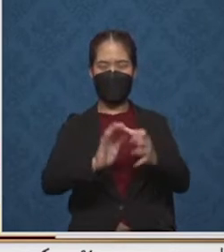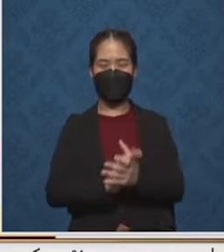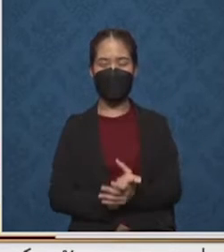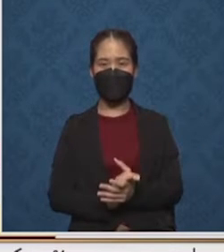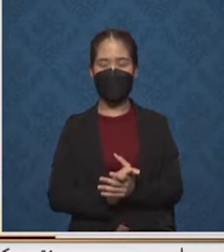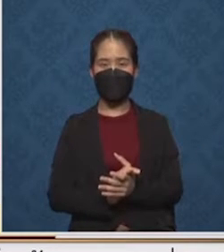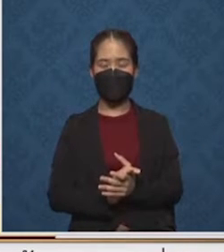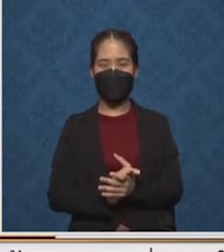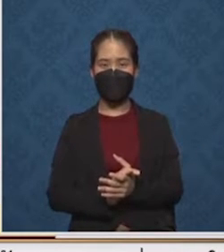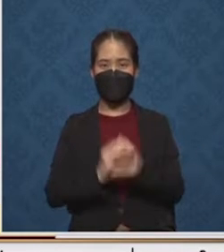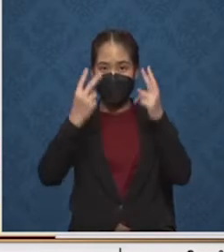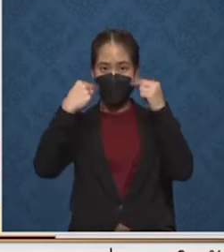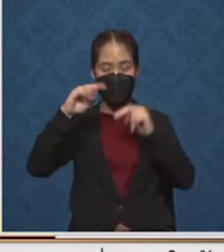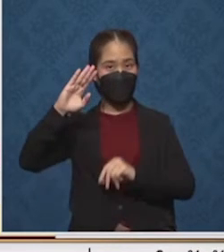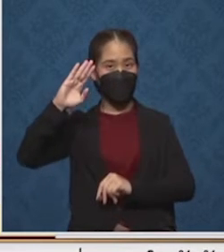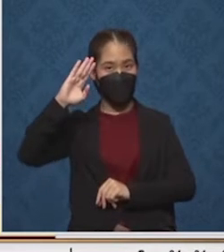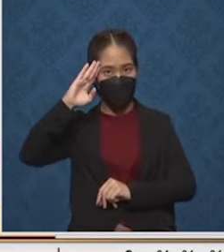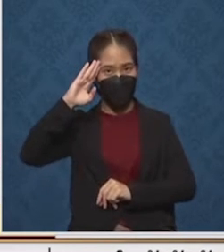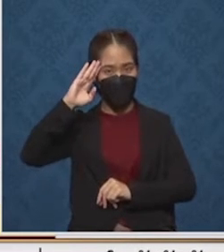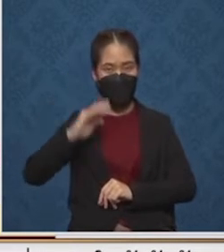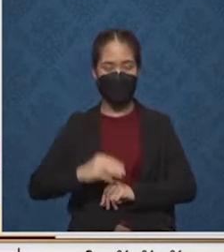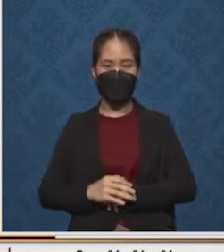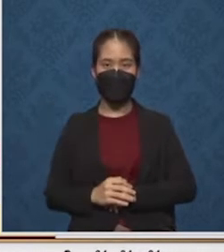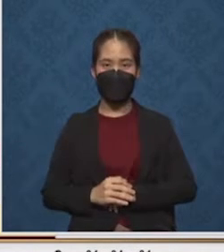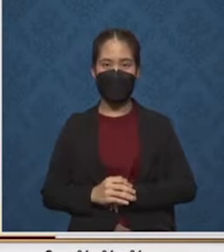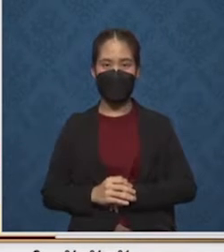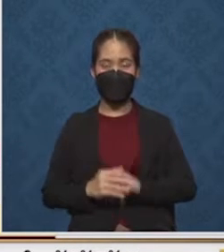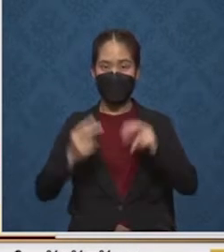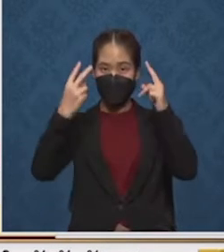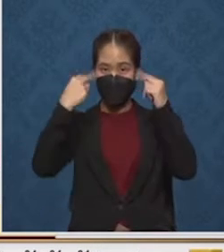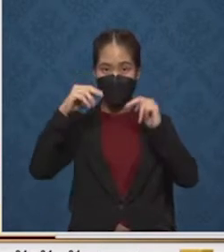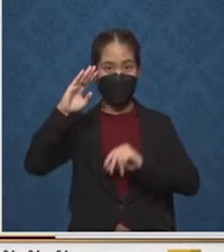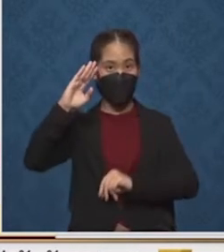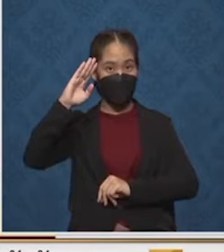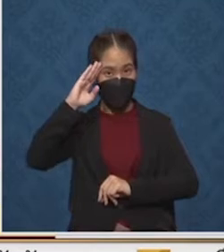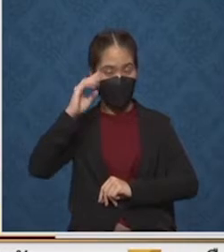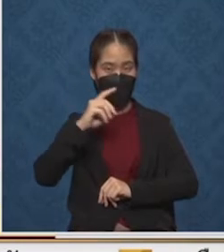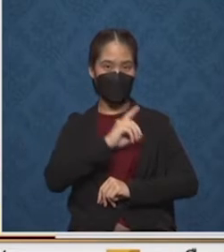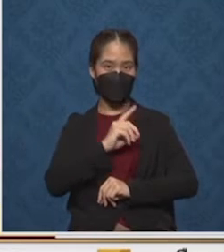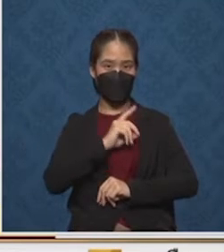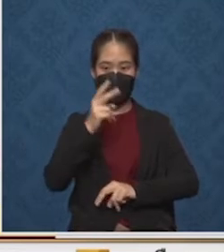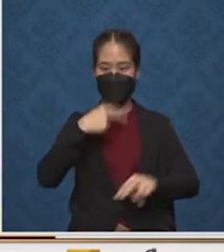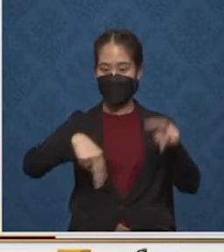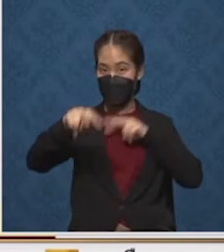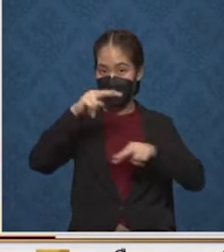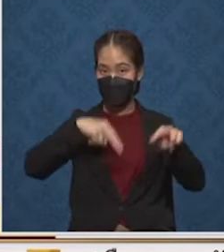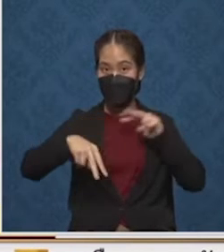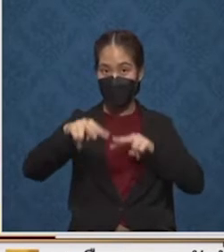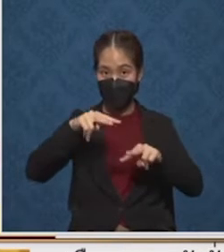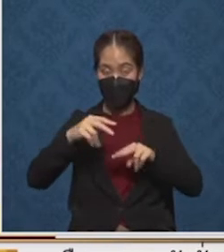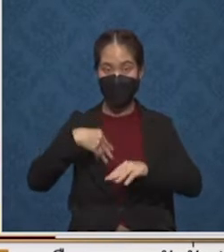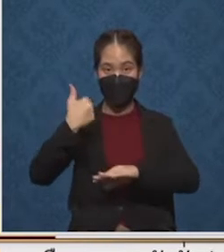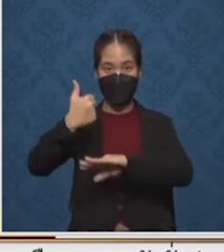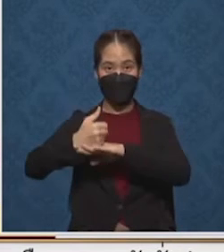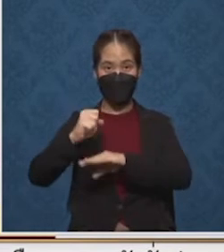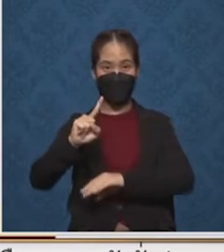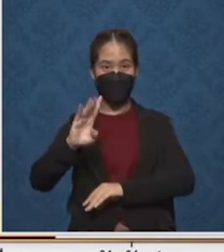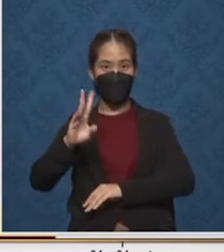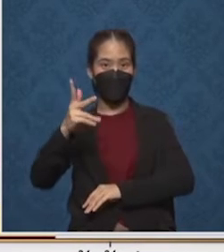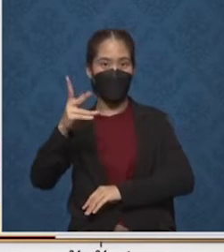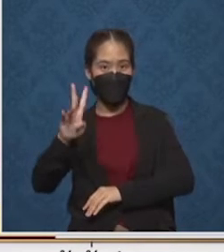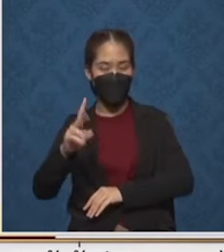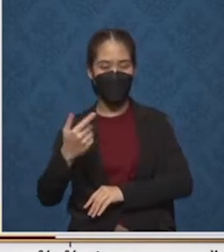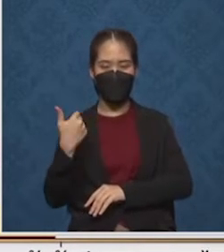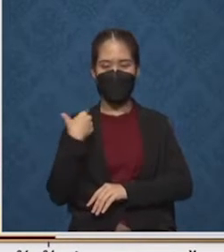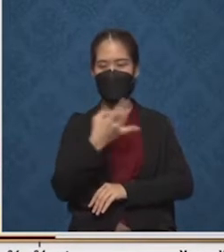นายพลเอกประยุทธ์นะจันทร์โอชานายกรัฐมนตรีที่กำกับดูแลเป็นคู่งามชาเป็นผอสปกเป็นอะไร